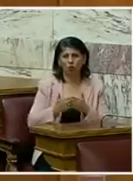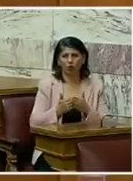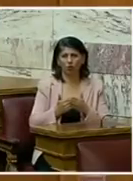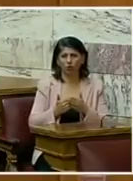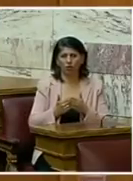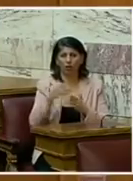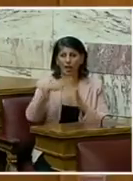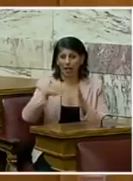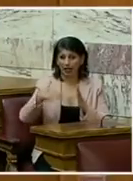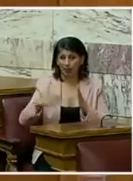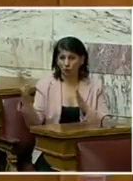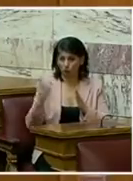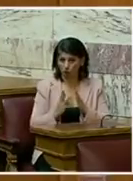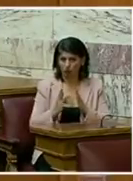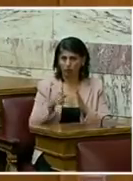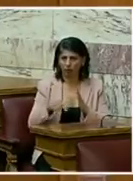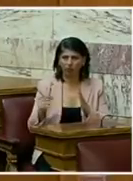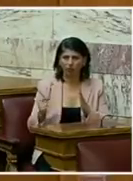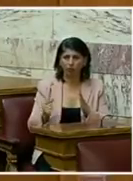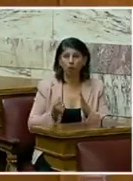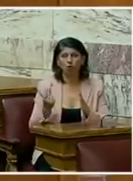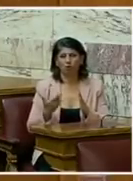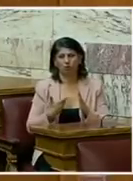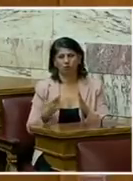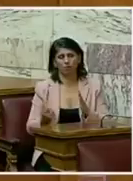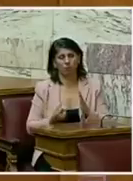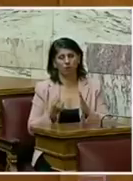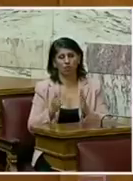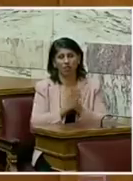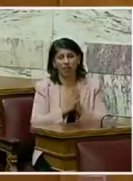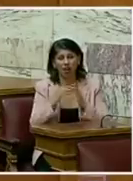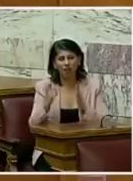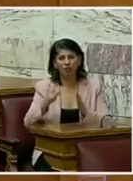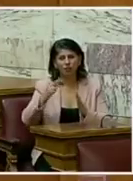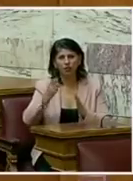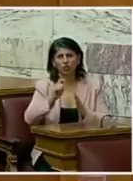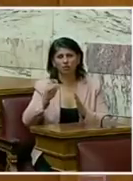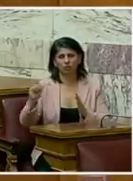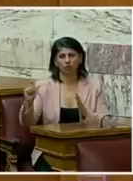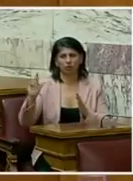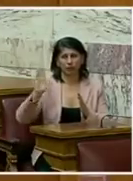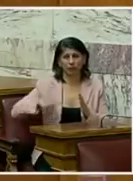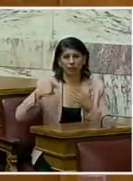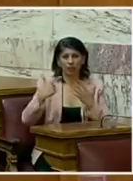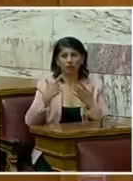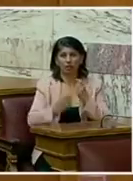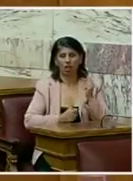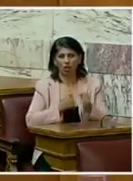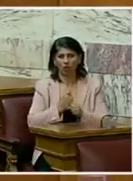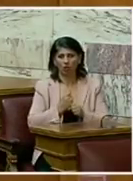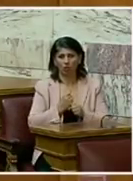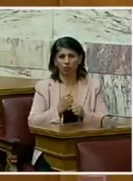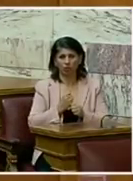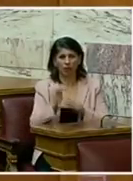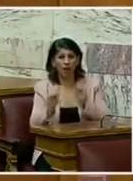Τρόικας. Και τότε πόνεσα. Πόνεσα 17 δις τα δύο τελευταία, 7 χρόνια. Και ερωτώ